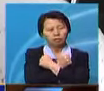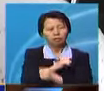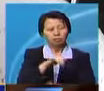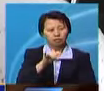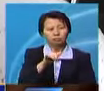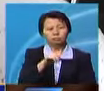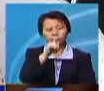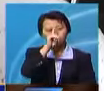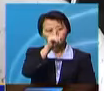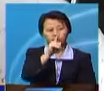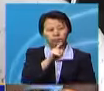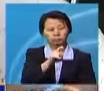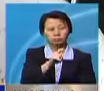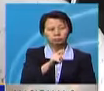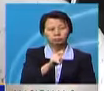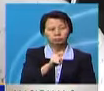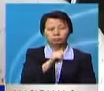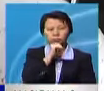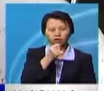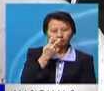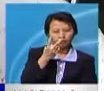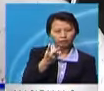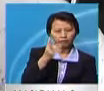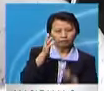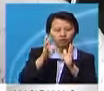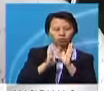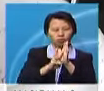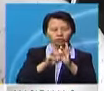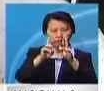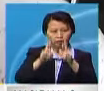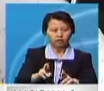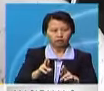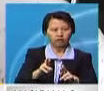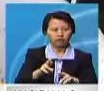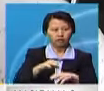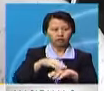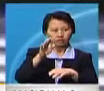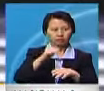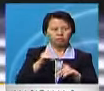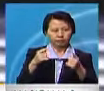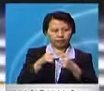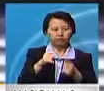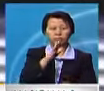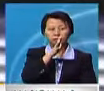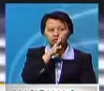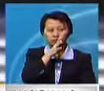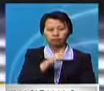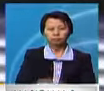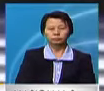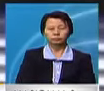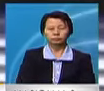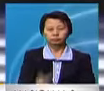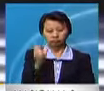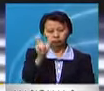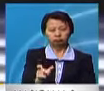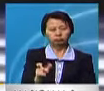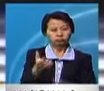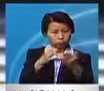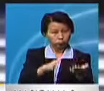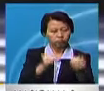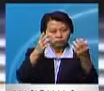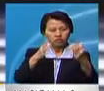Memang tak ada nampak pun macam wakil rakyat, tapi lebih kepada ibu. Allahyarham banyak berusaha